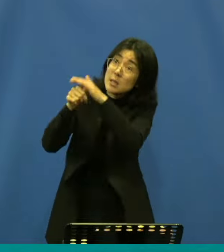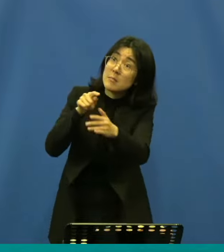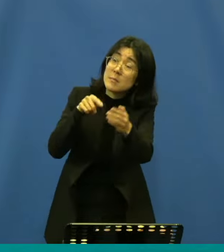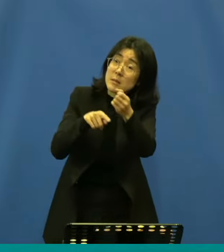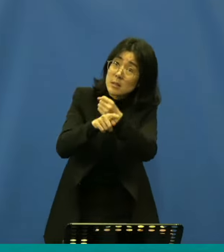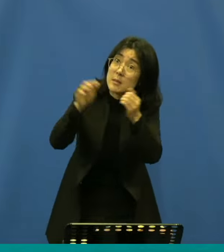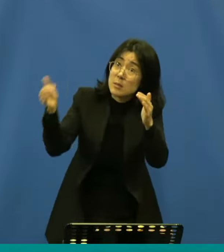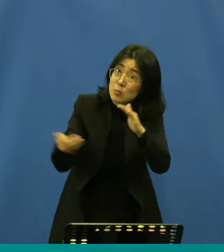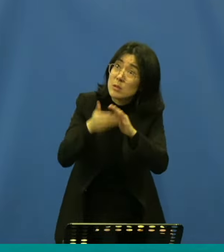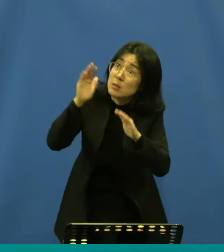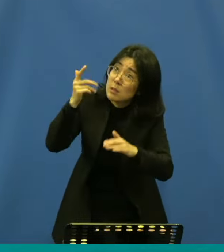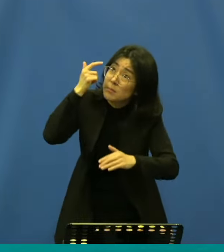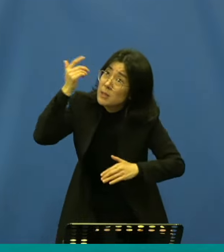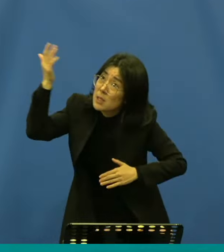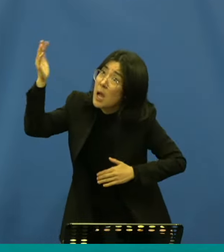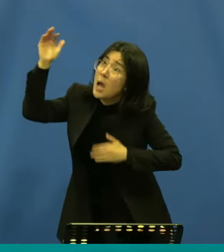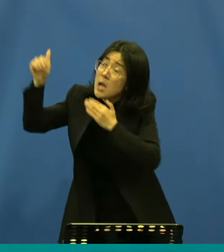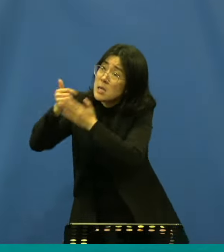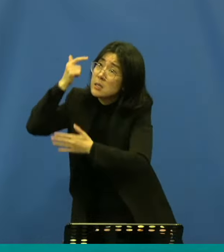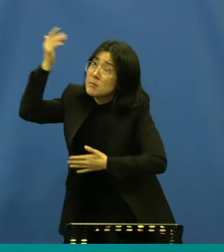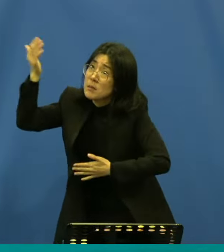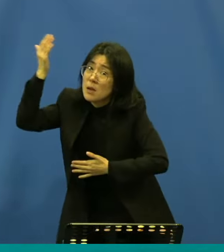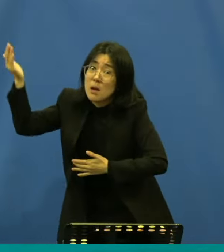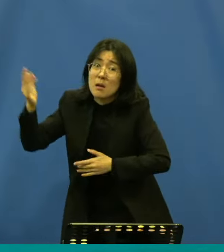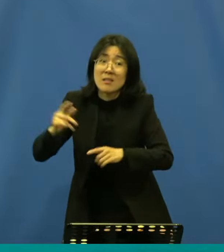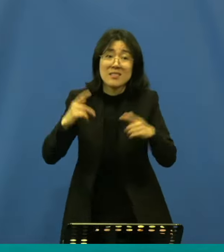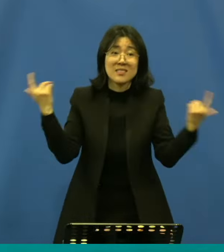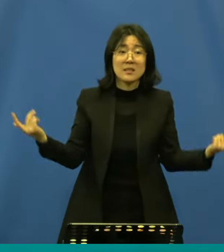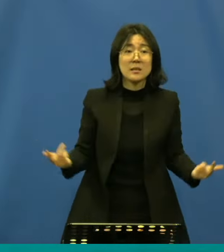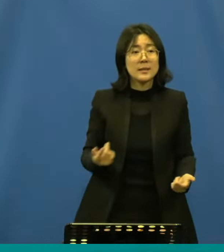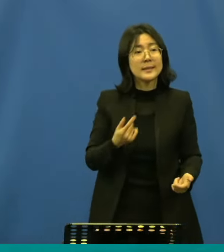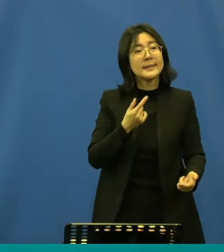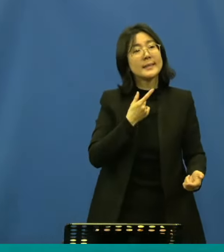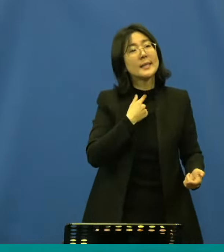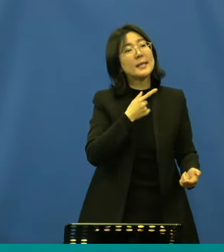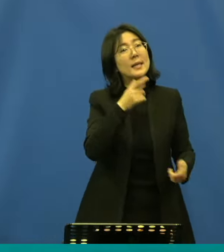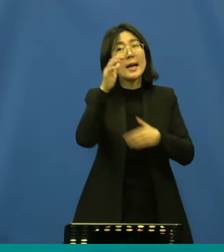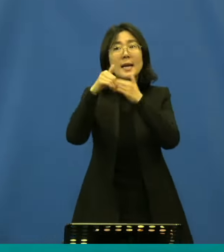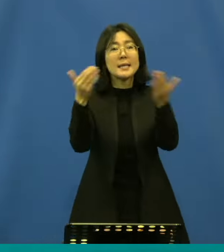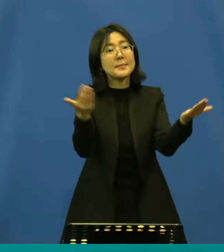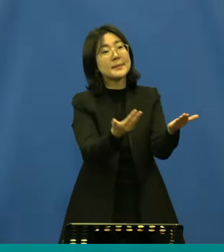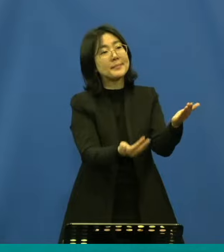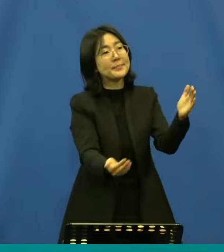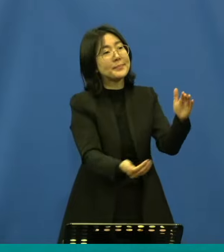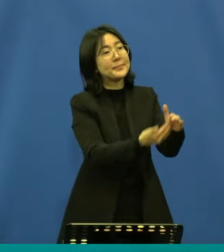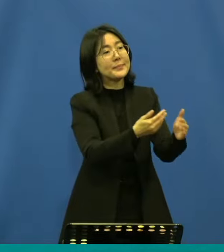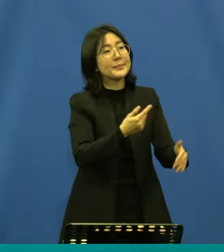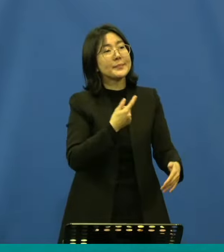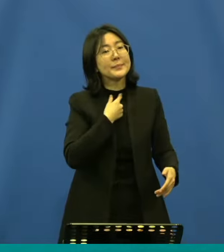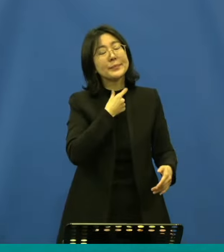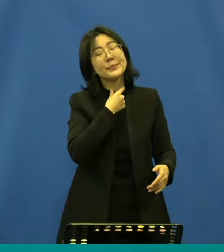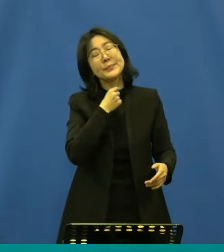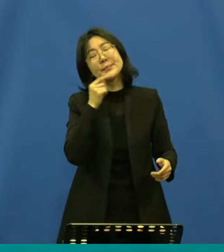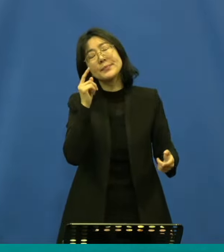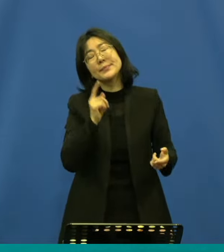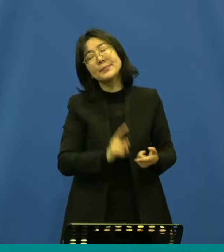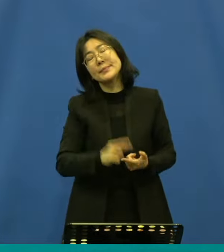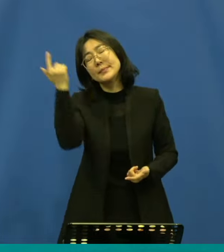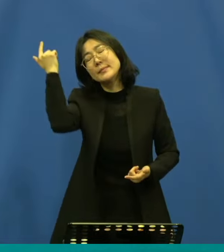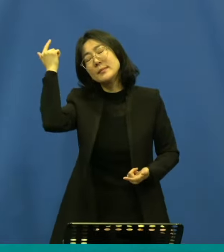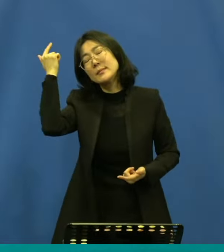제가 이 요나가 탕자의 비유에 큰아들과 흡사하다고 그랬죠. 큰아들은